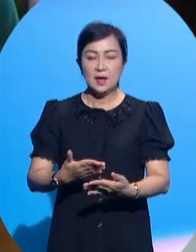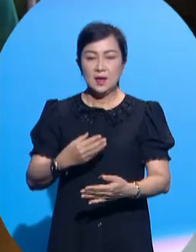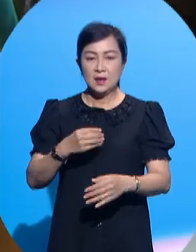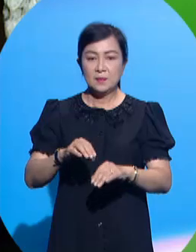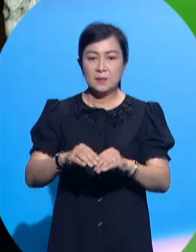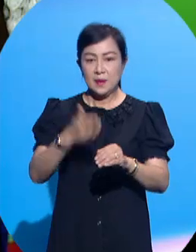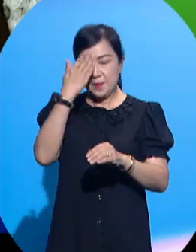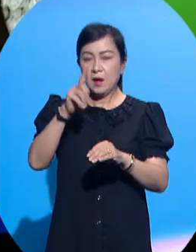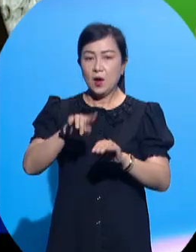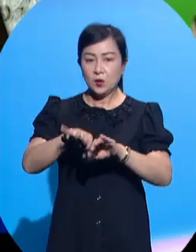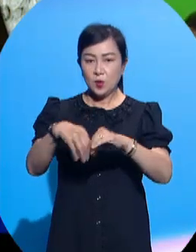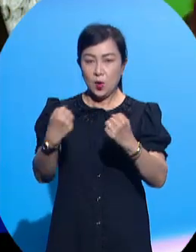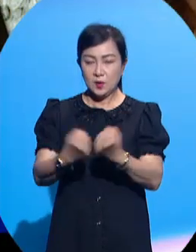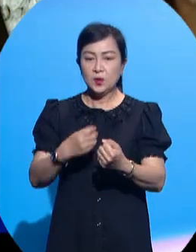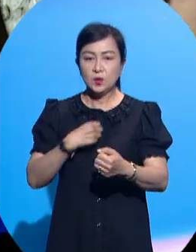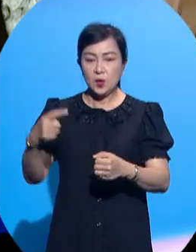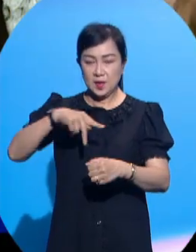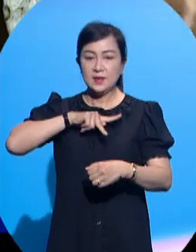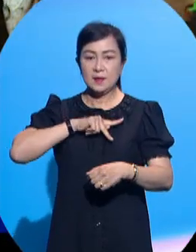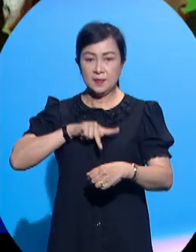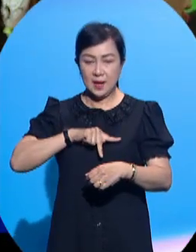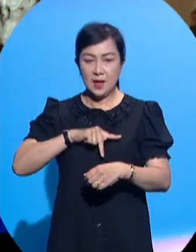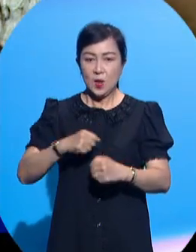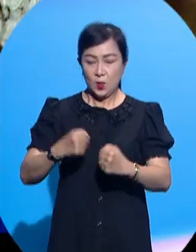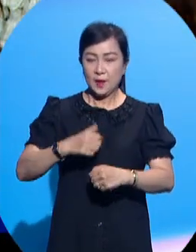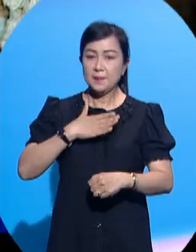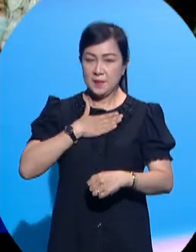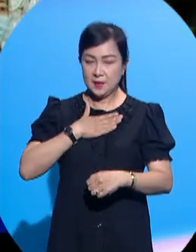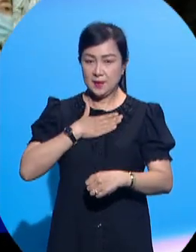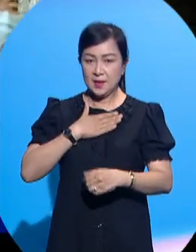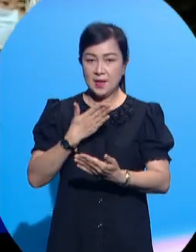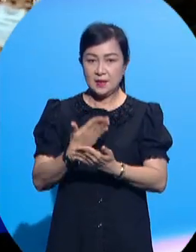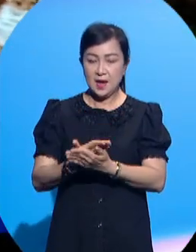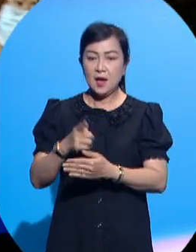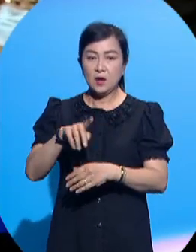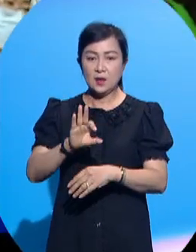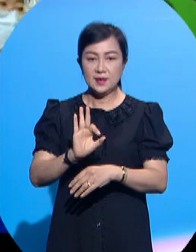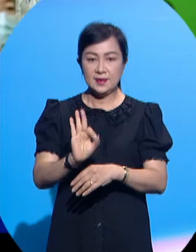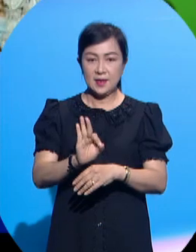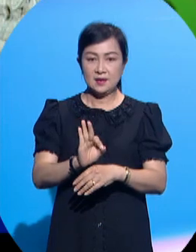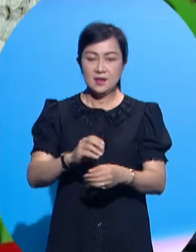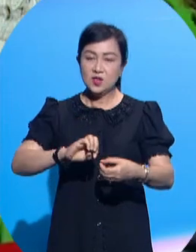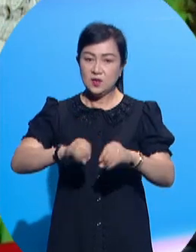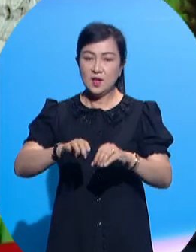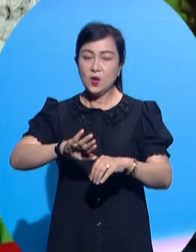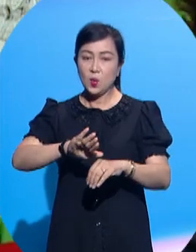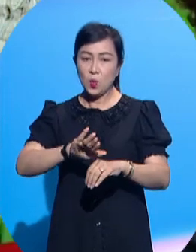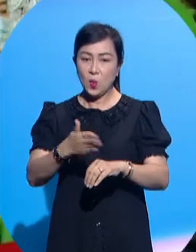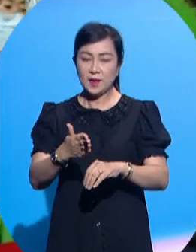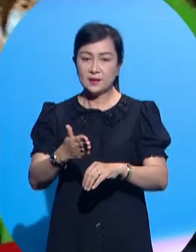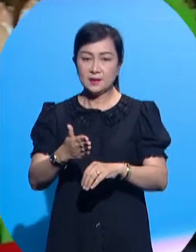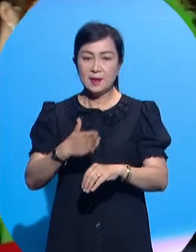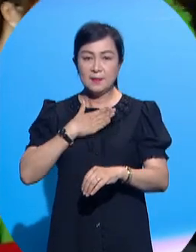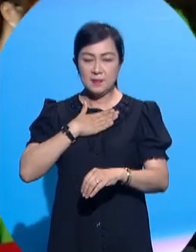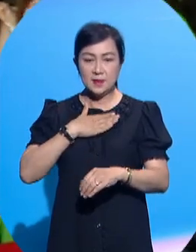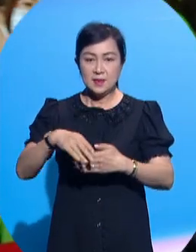chức cái chương trình này thì mình cũng muốn đến để kiểm tra xem là cái sức khỏe của mình để mà về có thể là chữa trị hoặc là